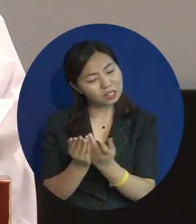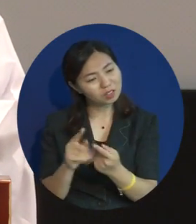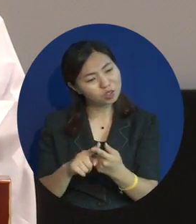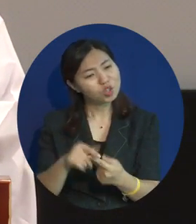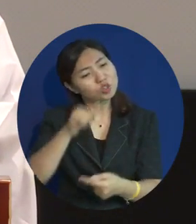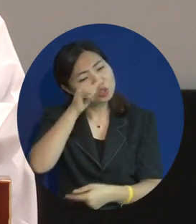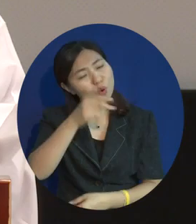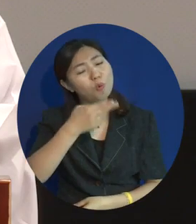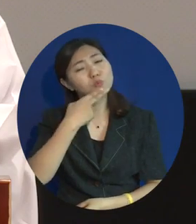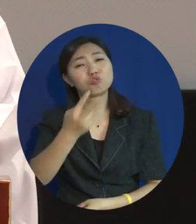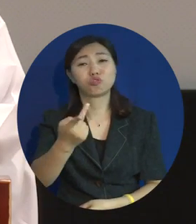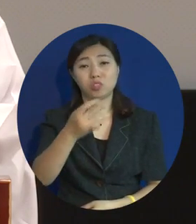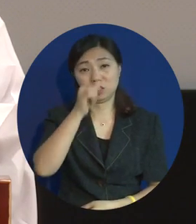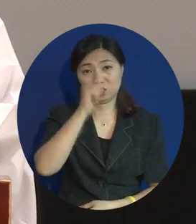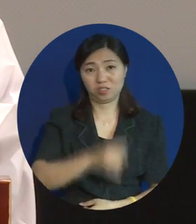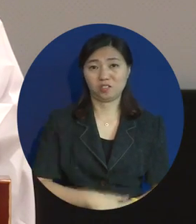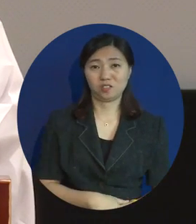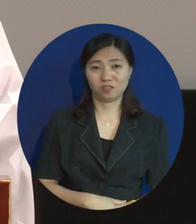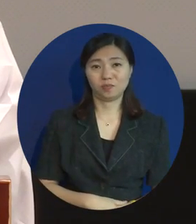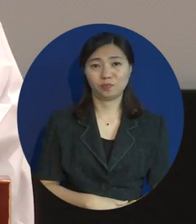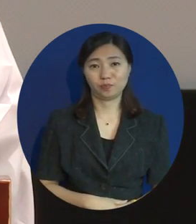없기도 하고 그래.